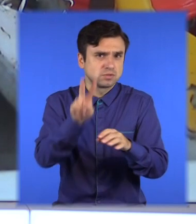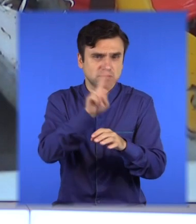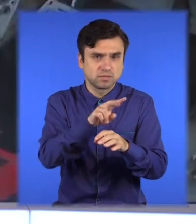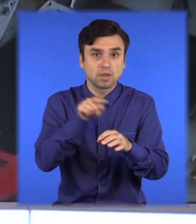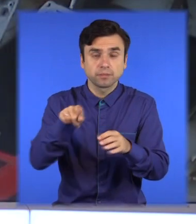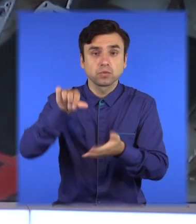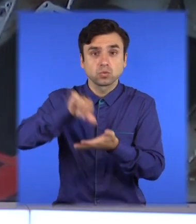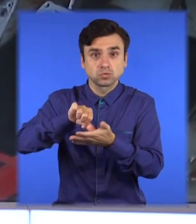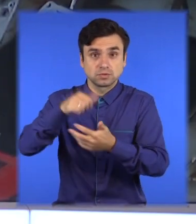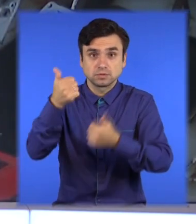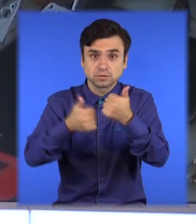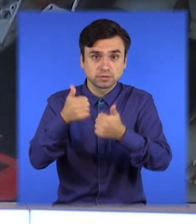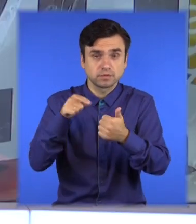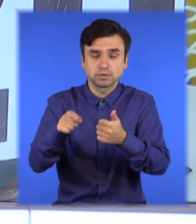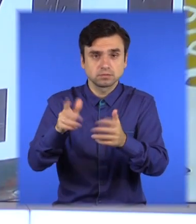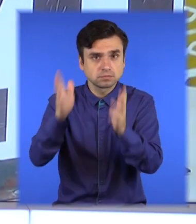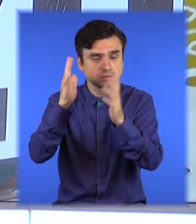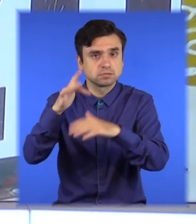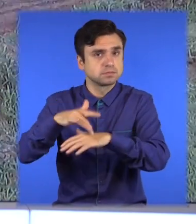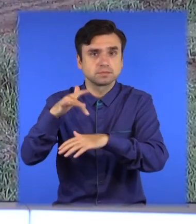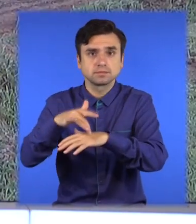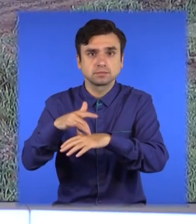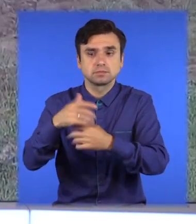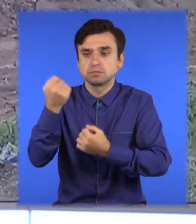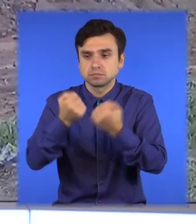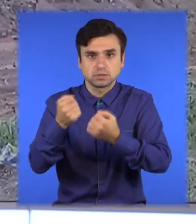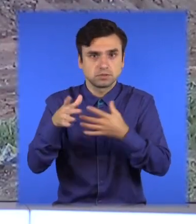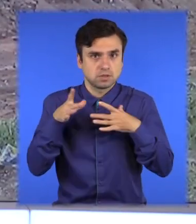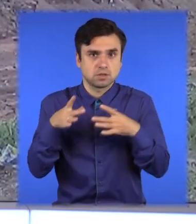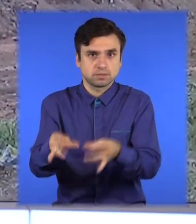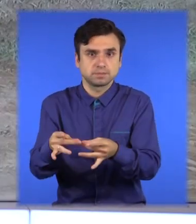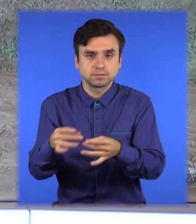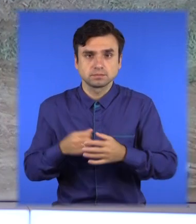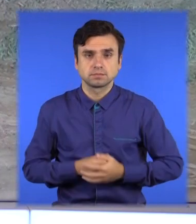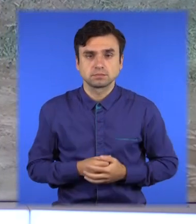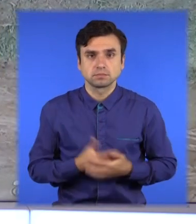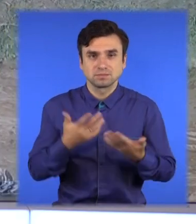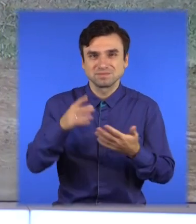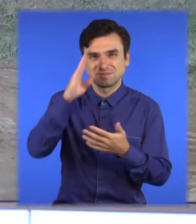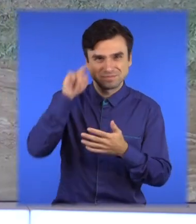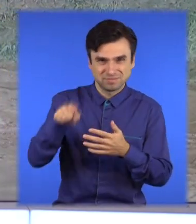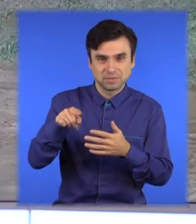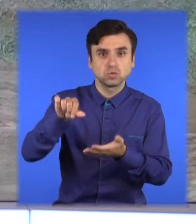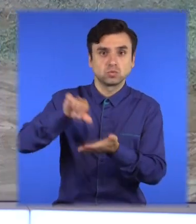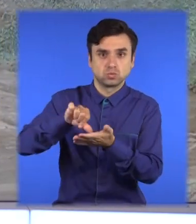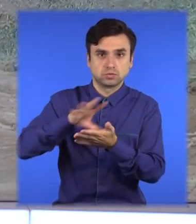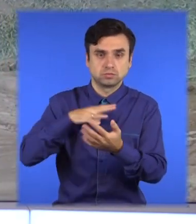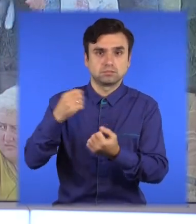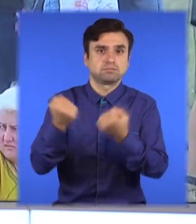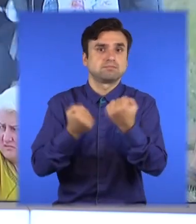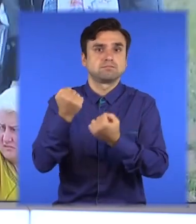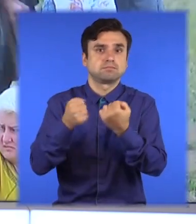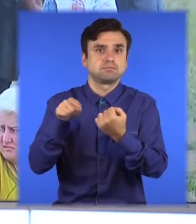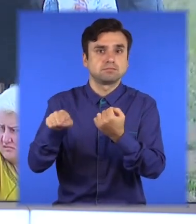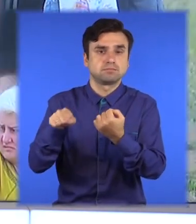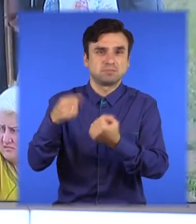зі всієї Дніпропетровської області. Круті тачки, зібрані з частин різних автомобілів, привертали погляди усіх криворізьких